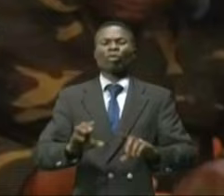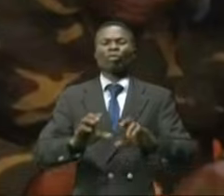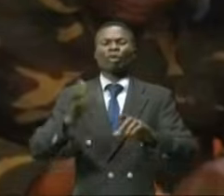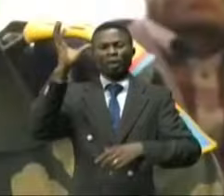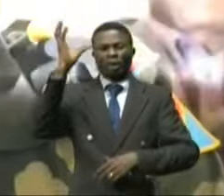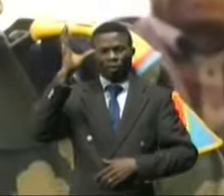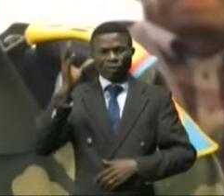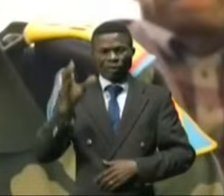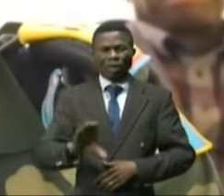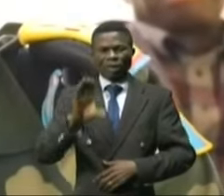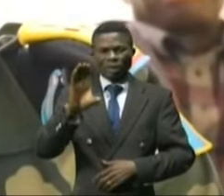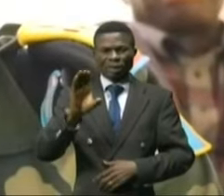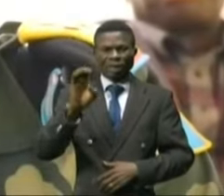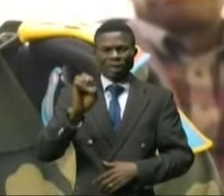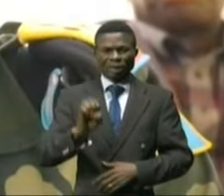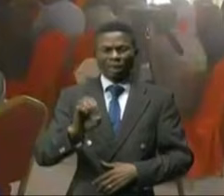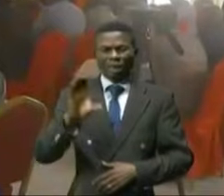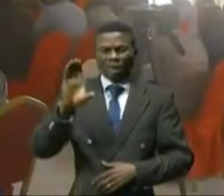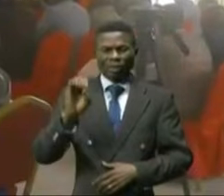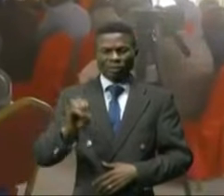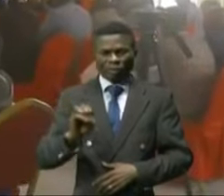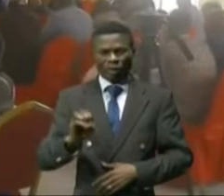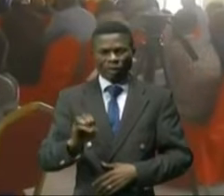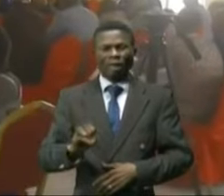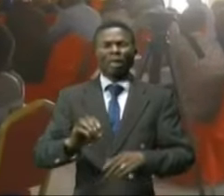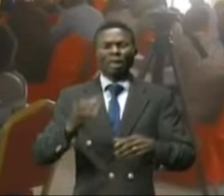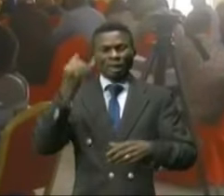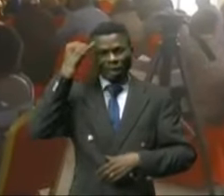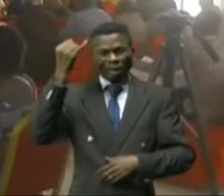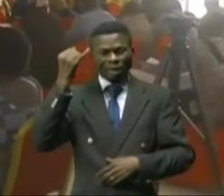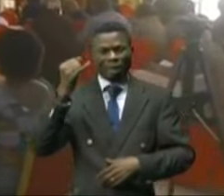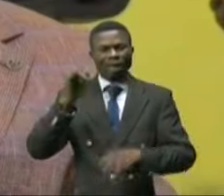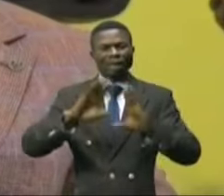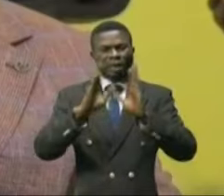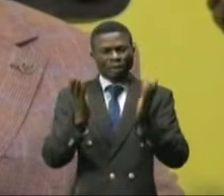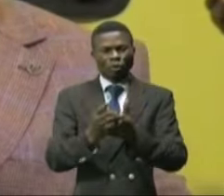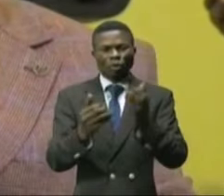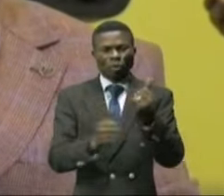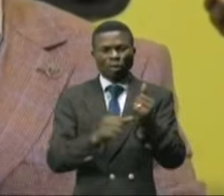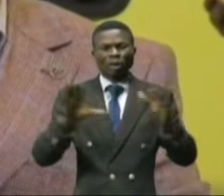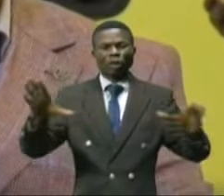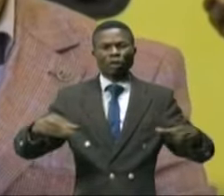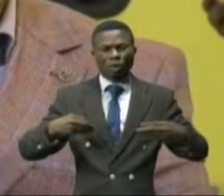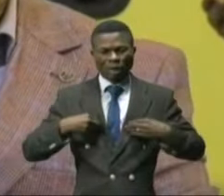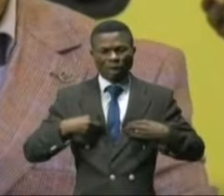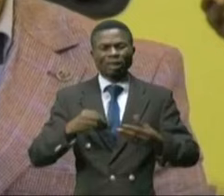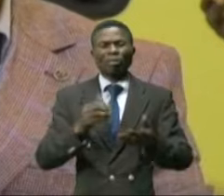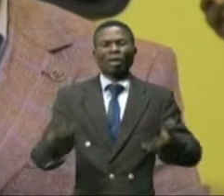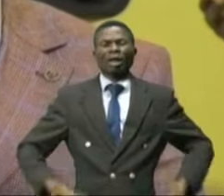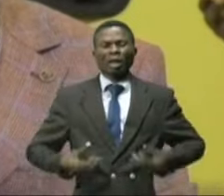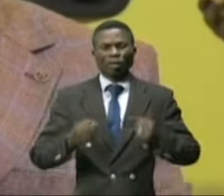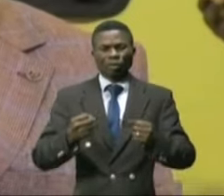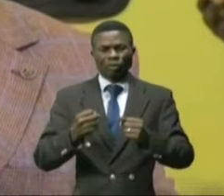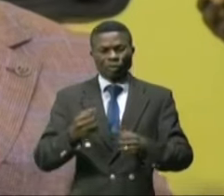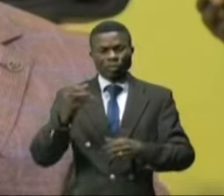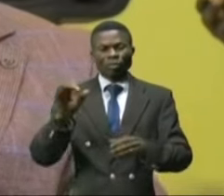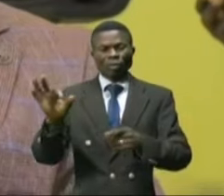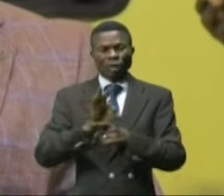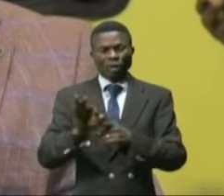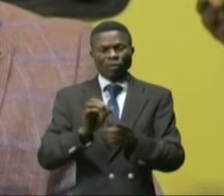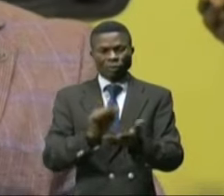en sigle, un acte qui a été vivement salué par les participants eux-mêmes. Cet atelier tombe donc à point